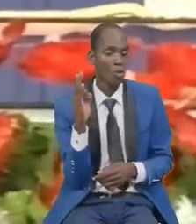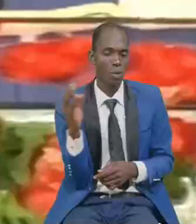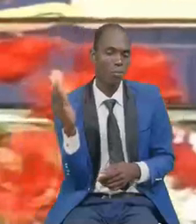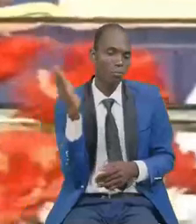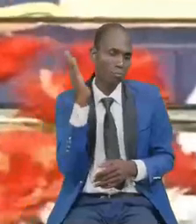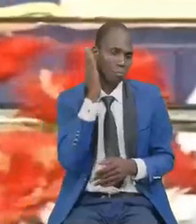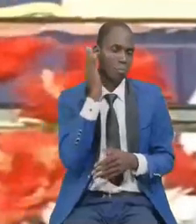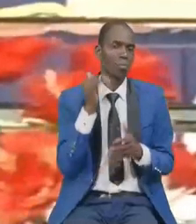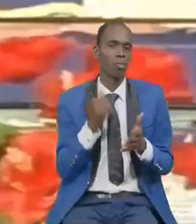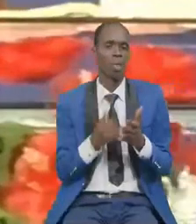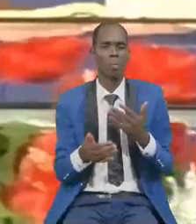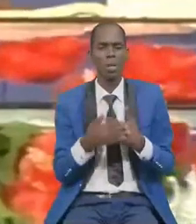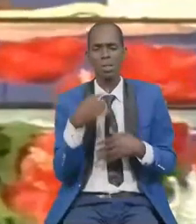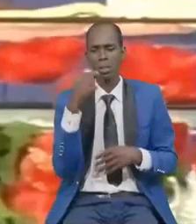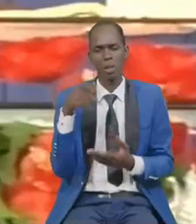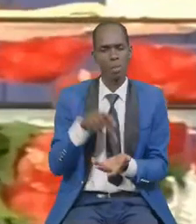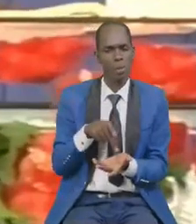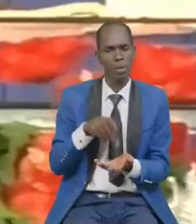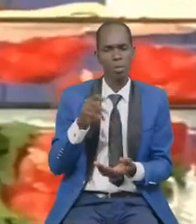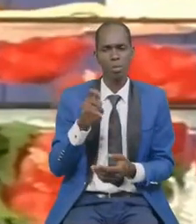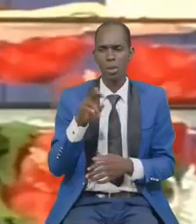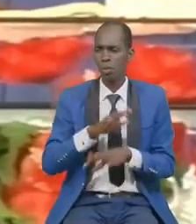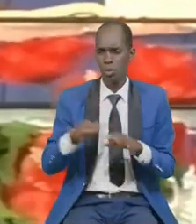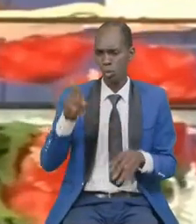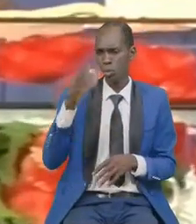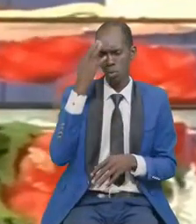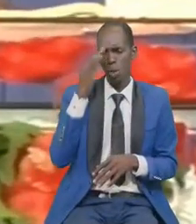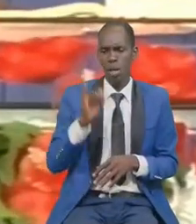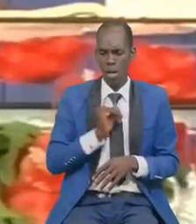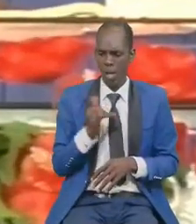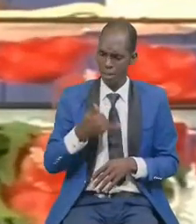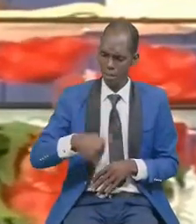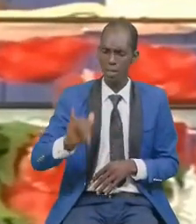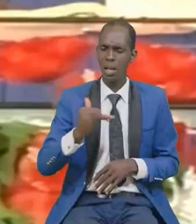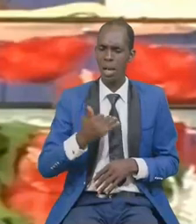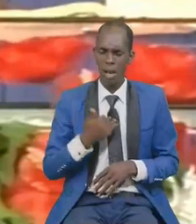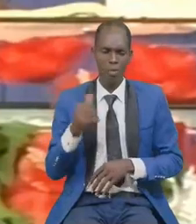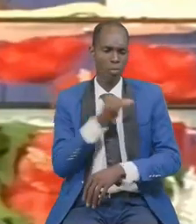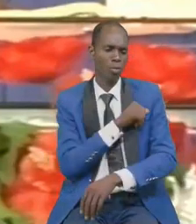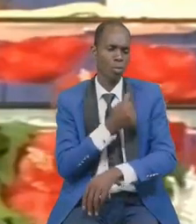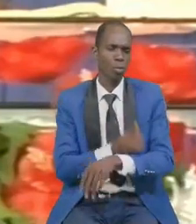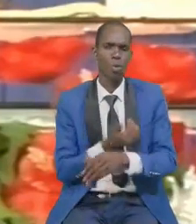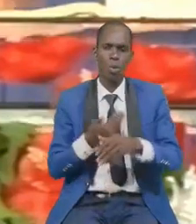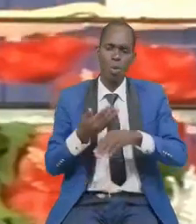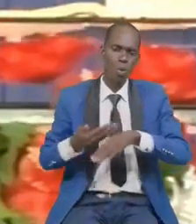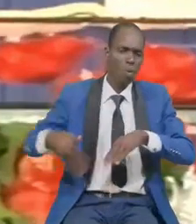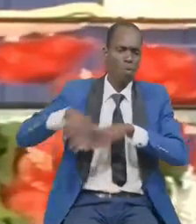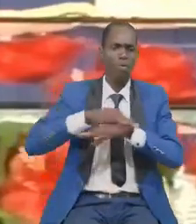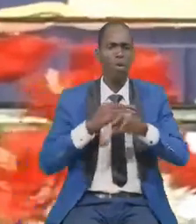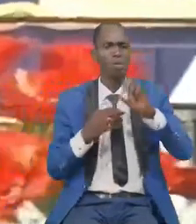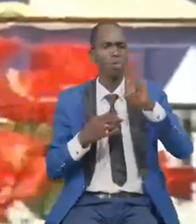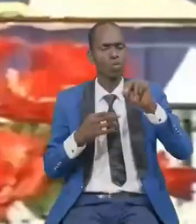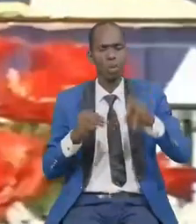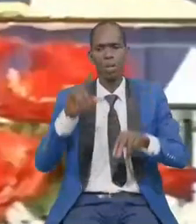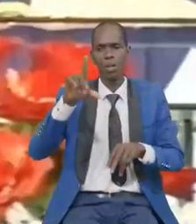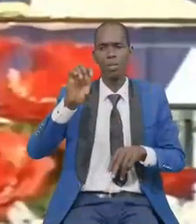Pierre, ne sais-tu pas que j'ai encore l'autorité sur 12 légions d'anges? Je pouvais